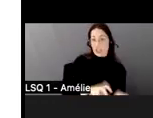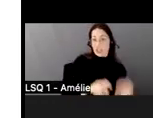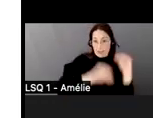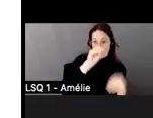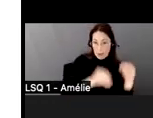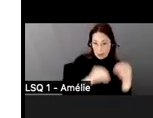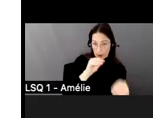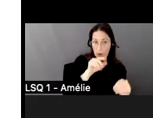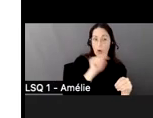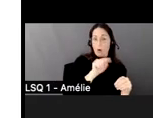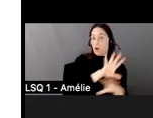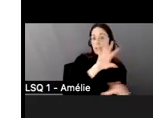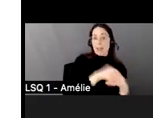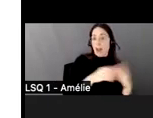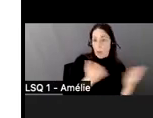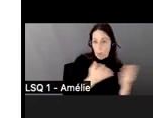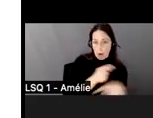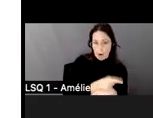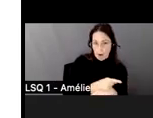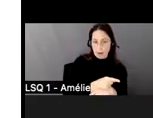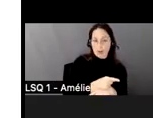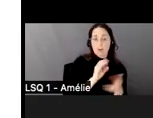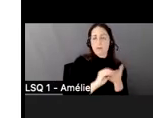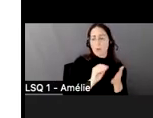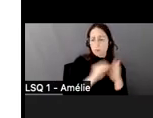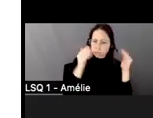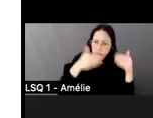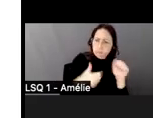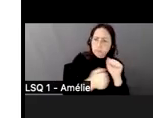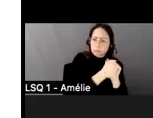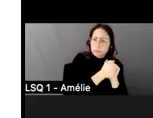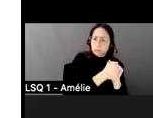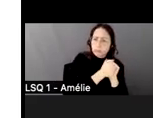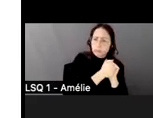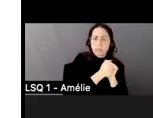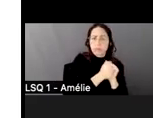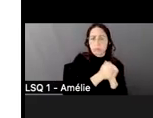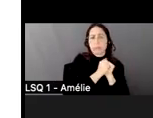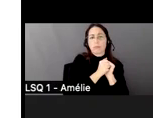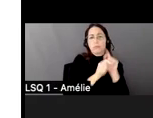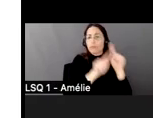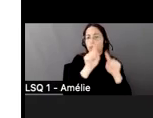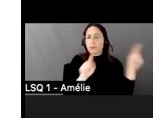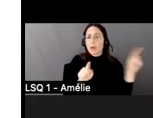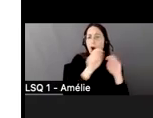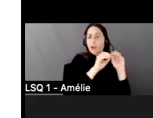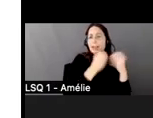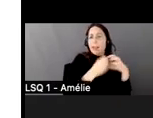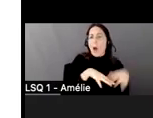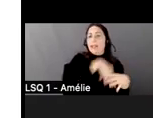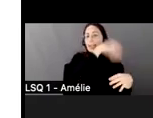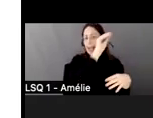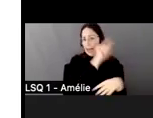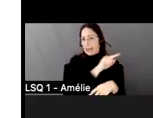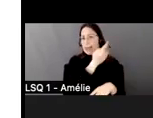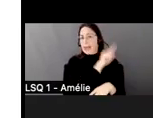recherche et l'évaluation, le bureau, heu, travaille en partenariat avec, des organisations externes,